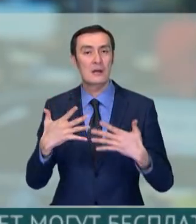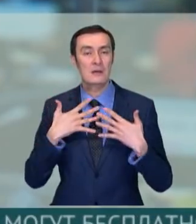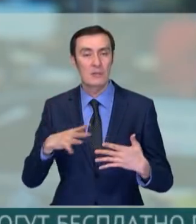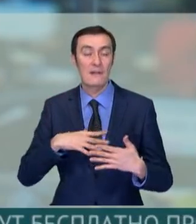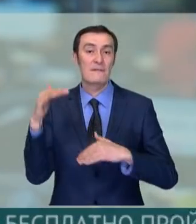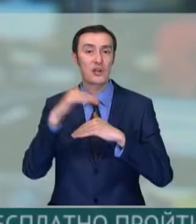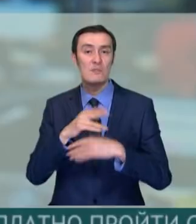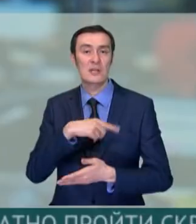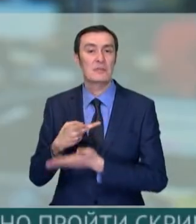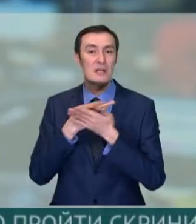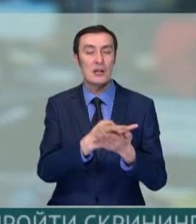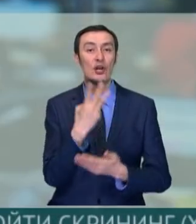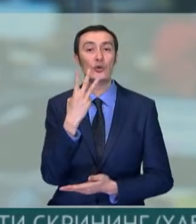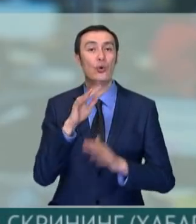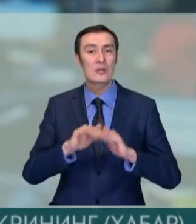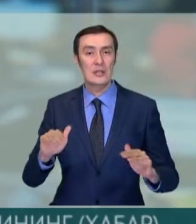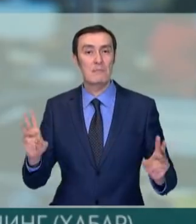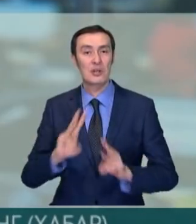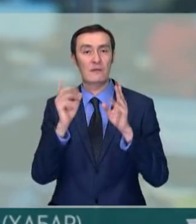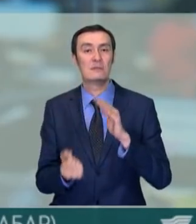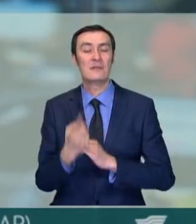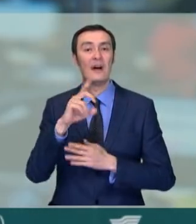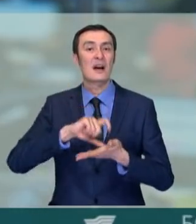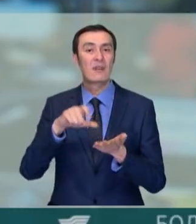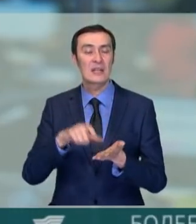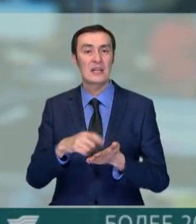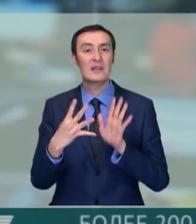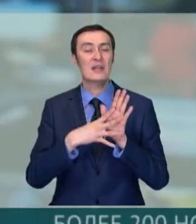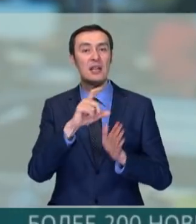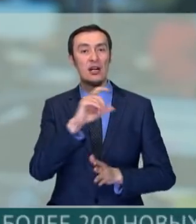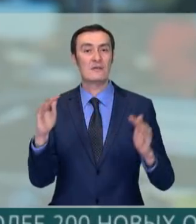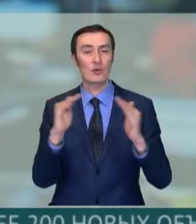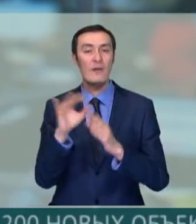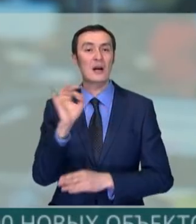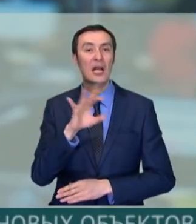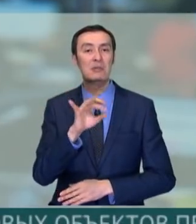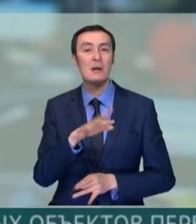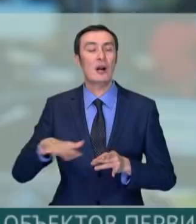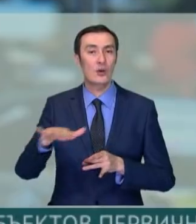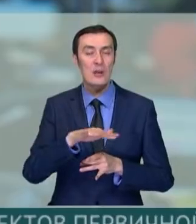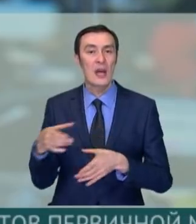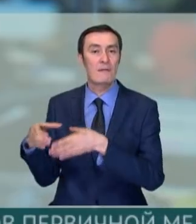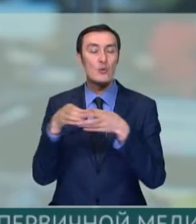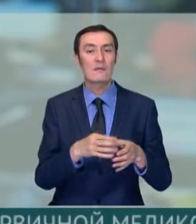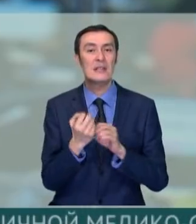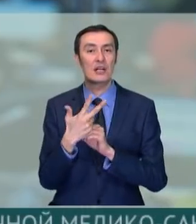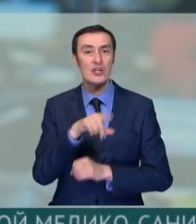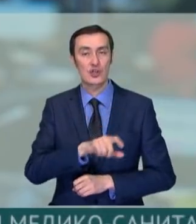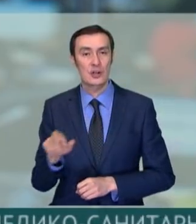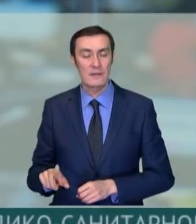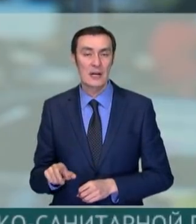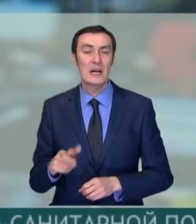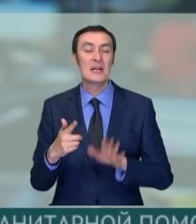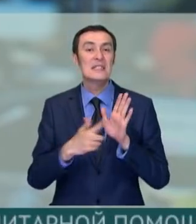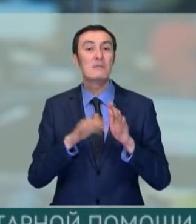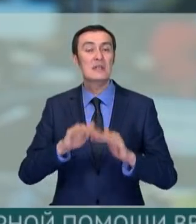вечером госпитализировали 3 детей. Пожар вспыхнул в квартире 9-этажного дома в Октябрьском районе. Эвакуировали 13 человек, из